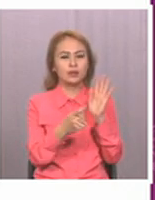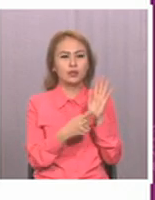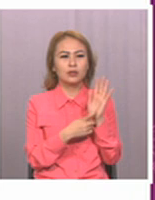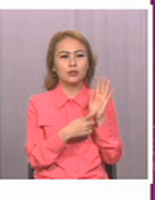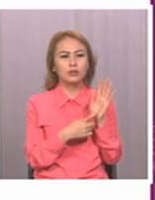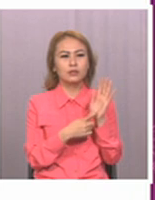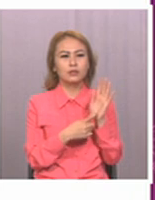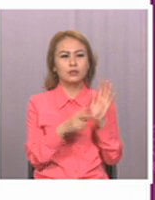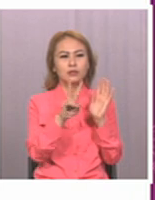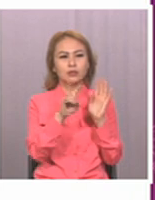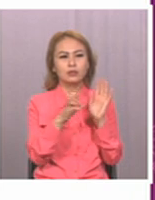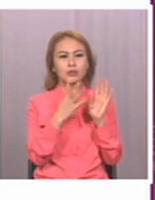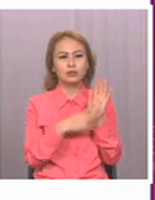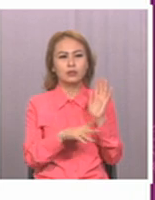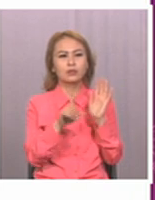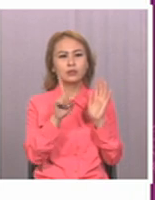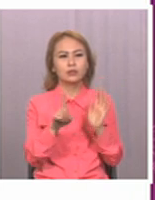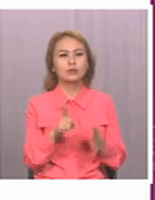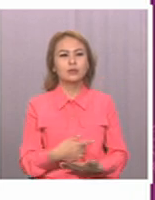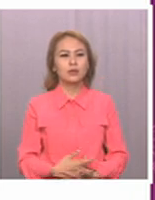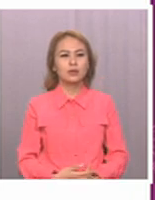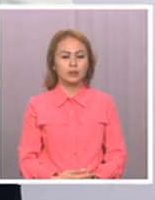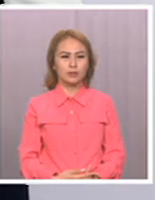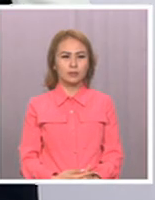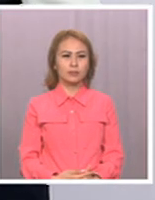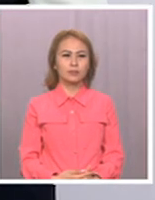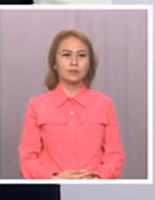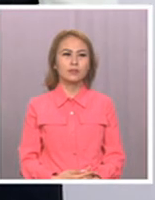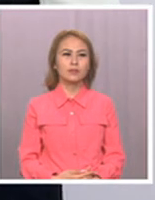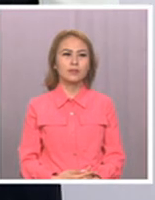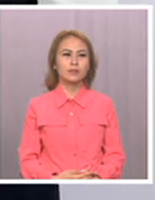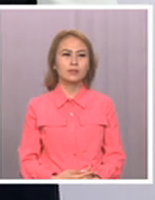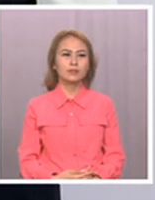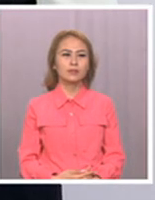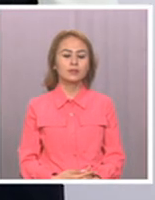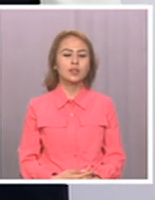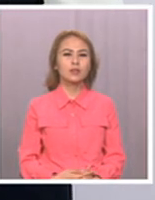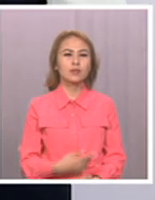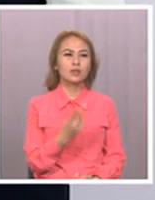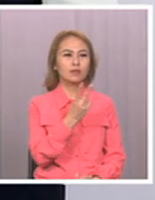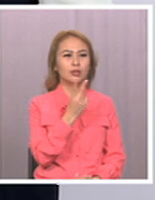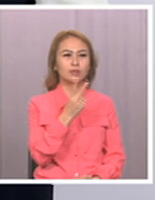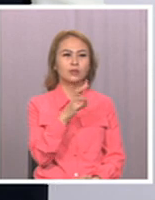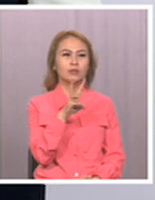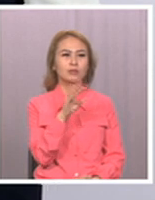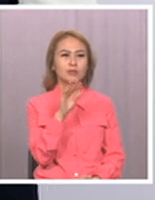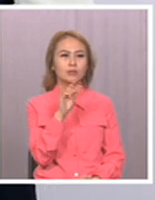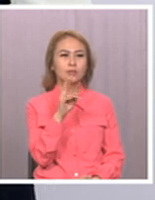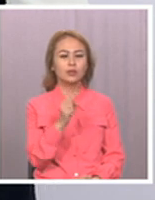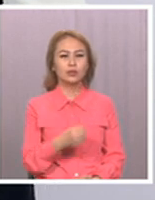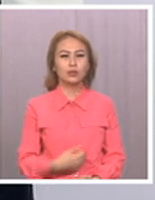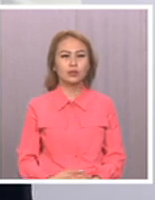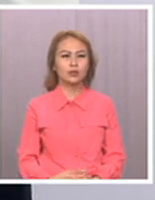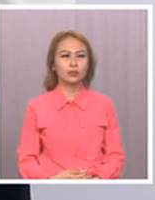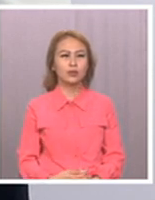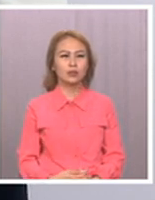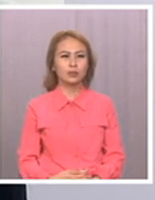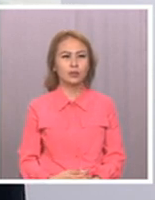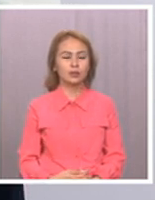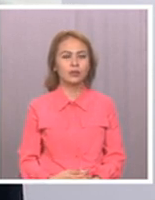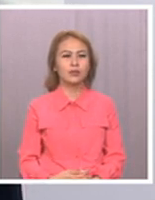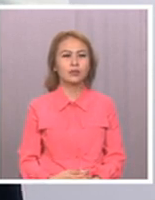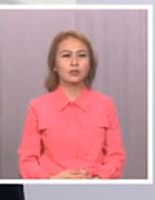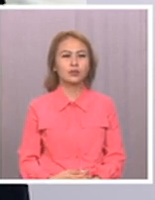ортасы 291-ге тең екен. Енді келесі сипаттама медианасын есептейік. Ол үшін